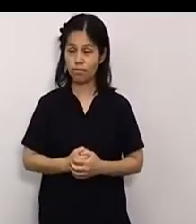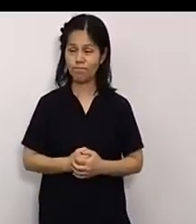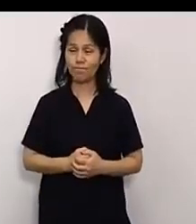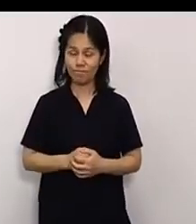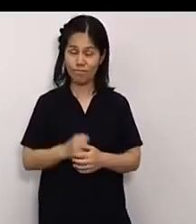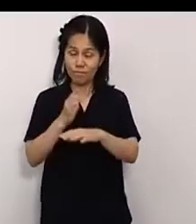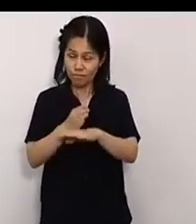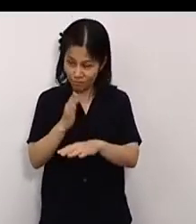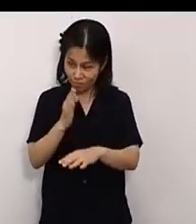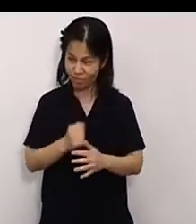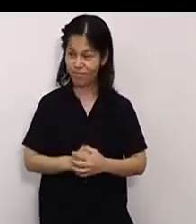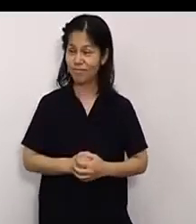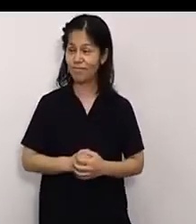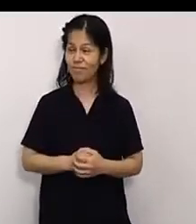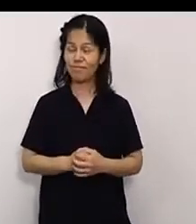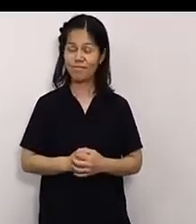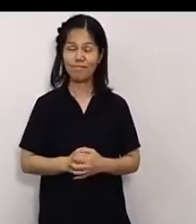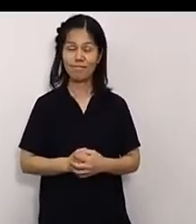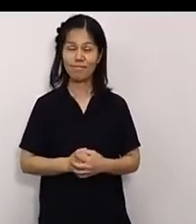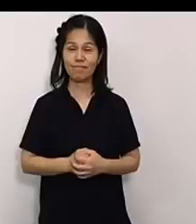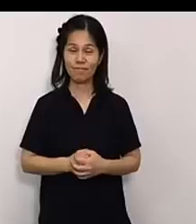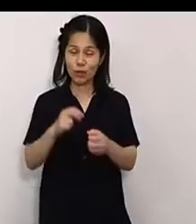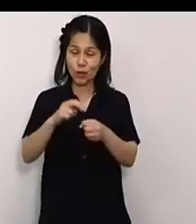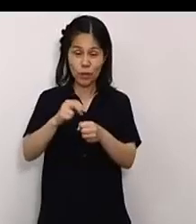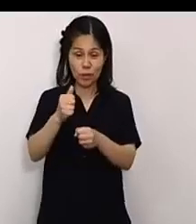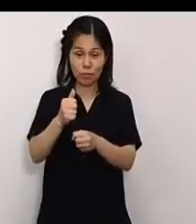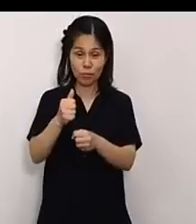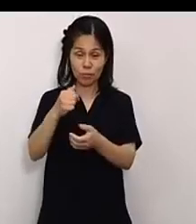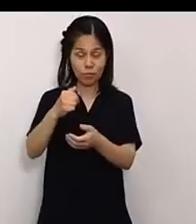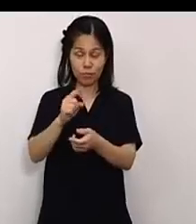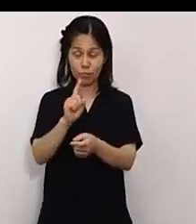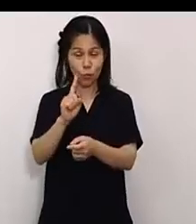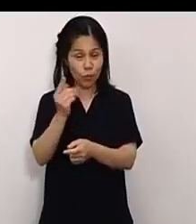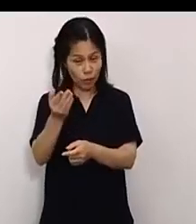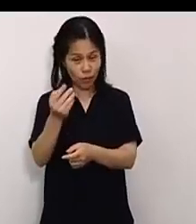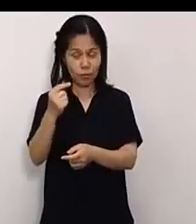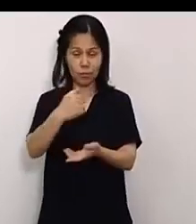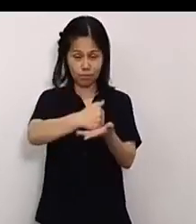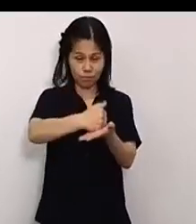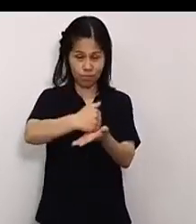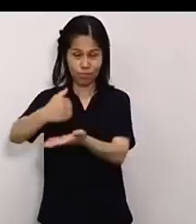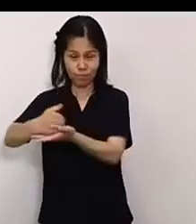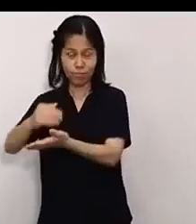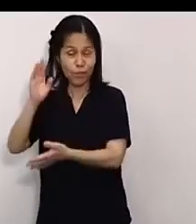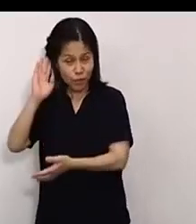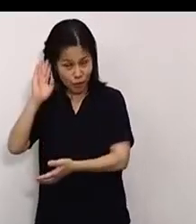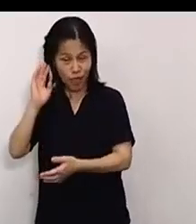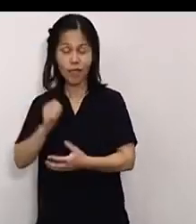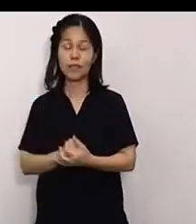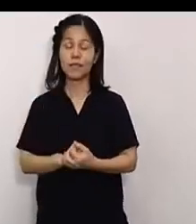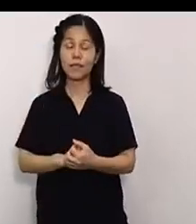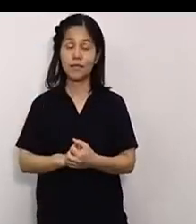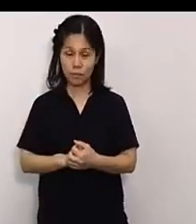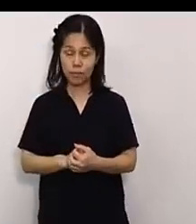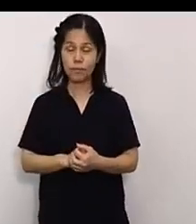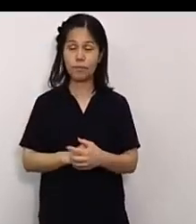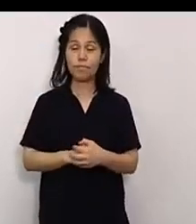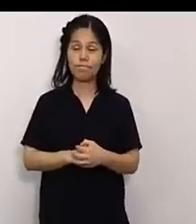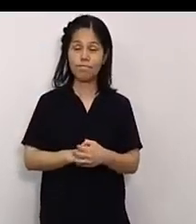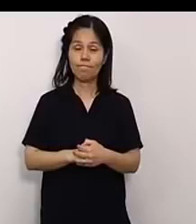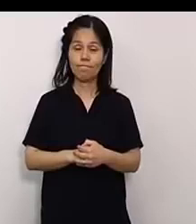がとうございます。 以上です。 宇都宮さん、どうですか。吉崎さん、六郷さんから今ね、具体的にご希望もありましたけれ